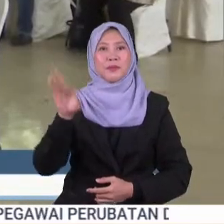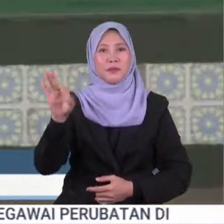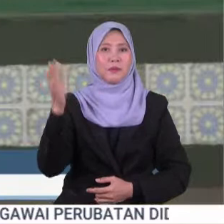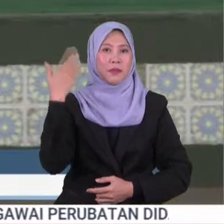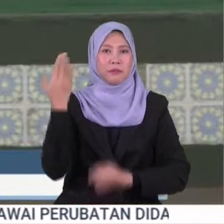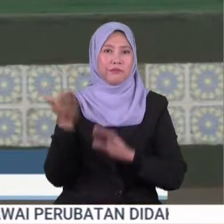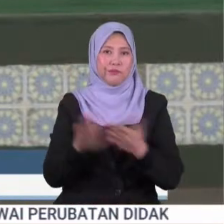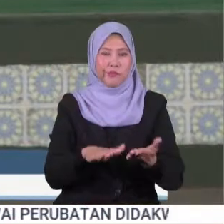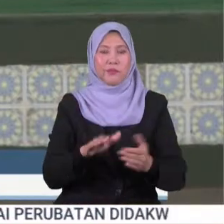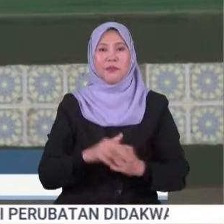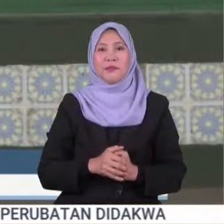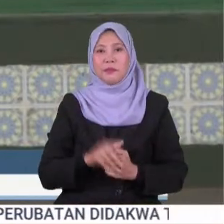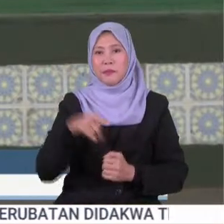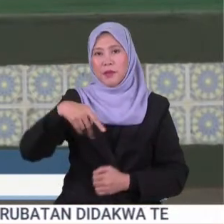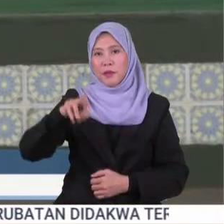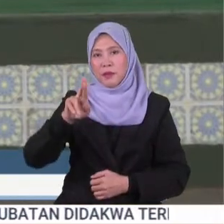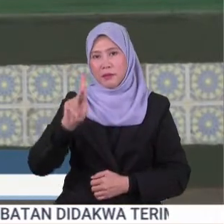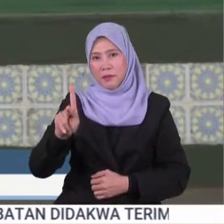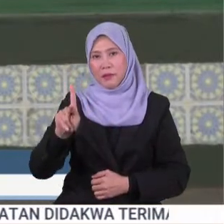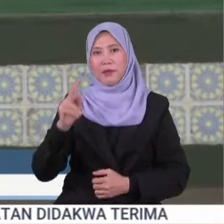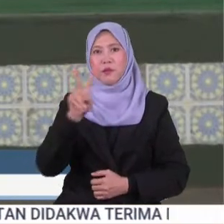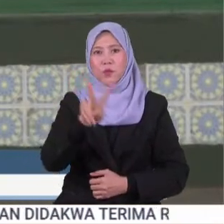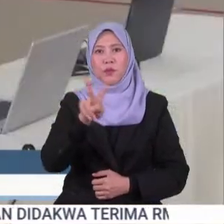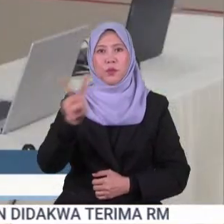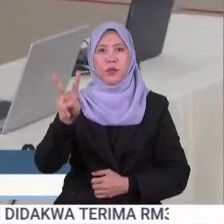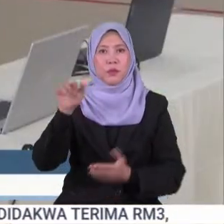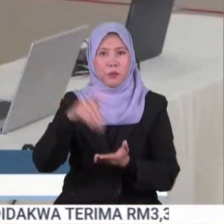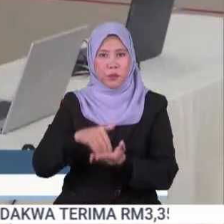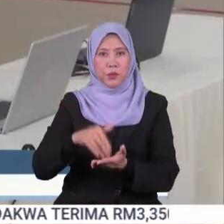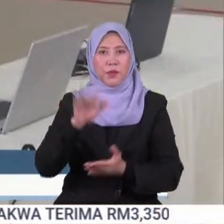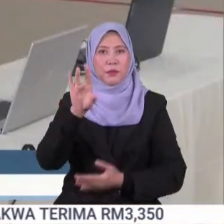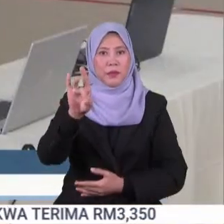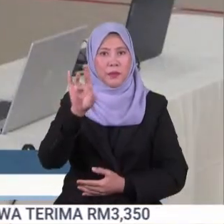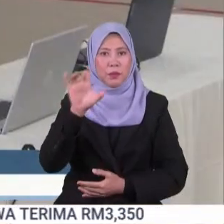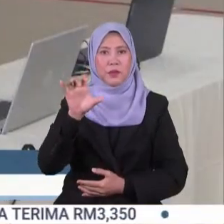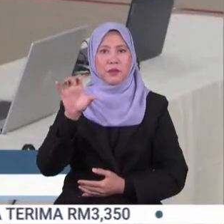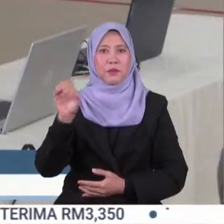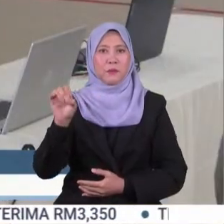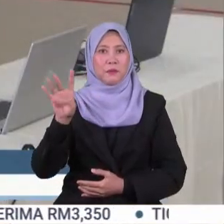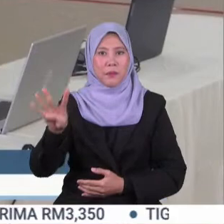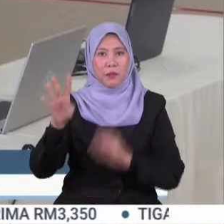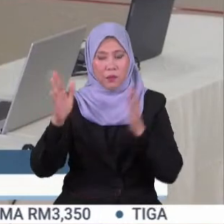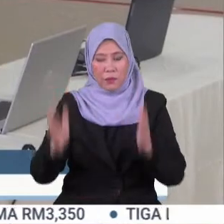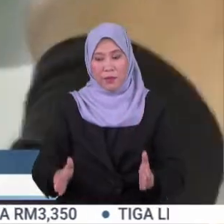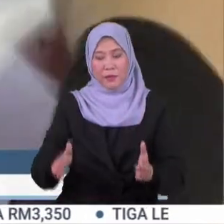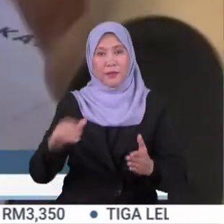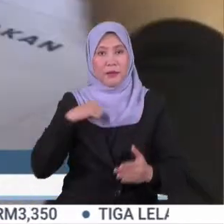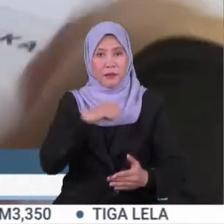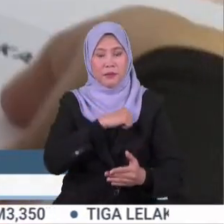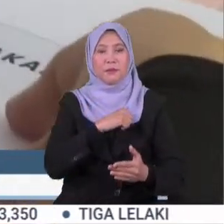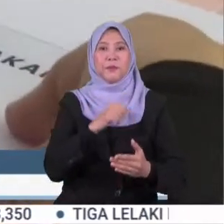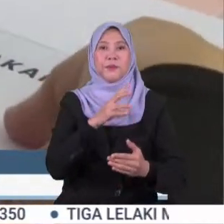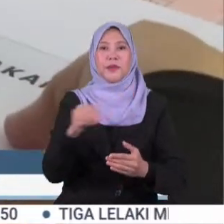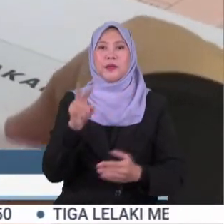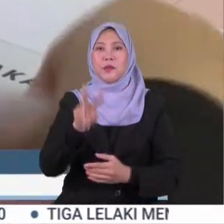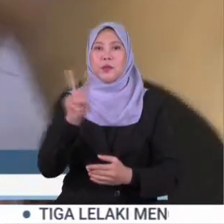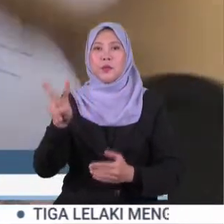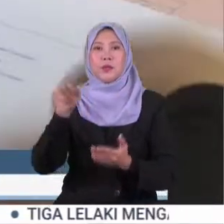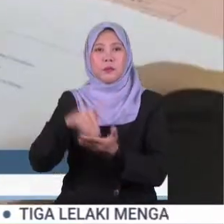September lepas. PRK itu menyaksikan seramai 22,804 orang pemilih yang terdiri daripada